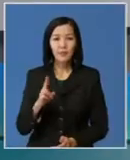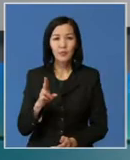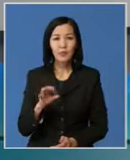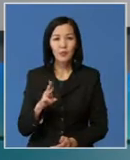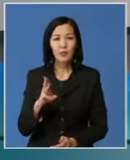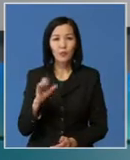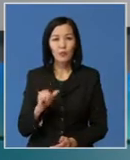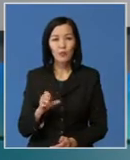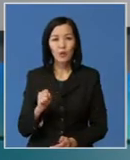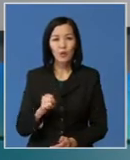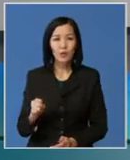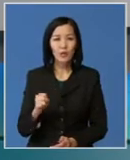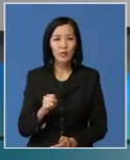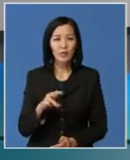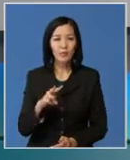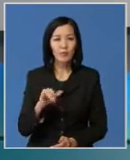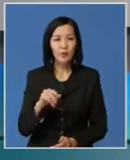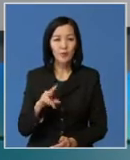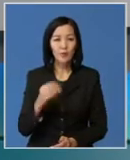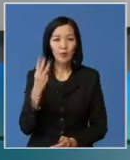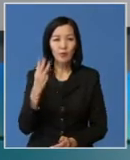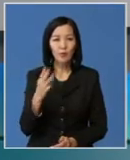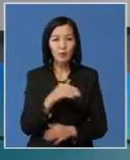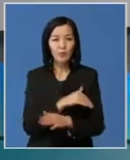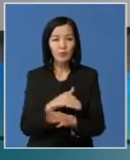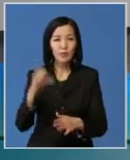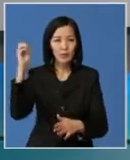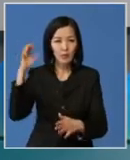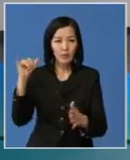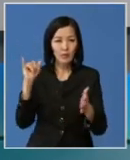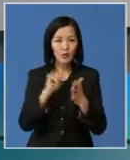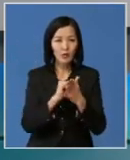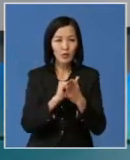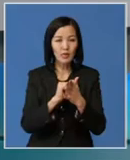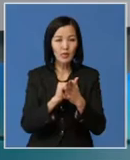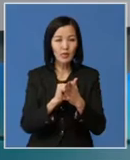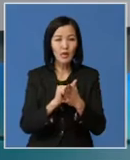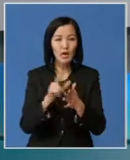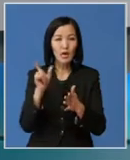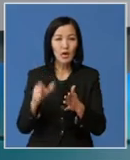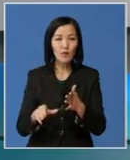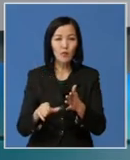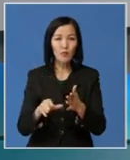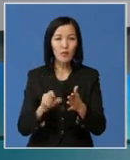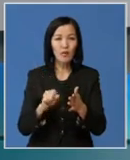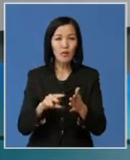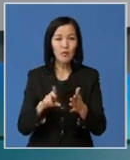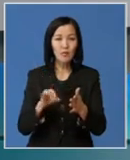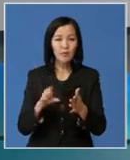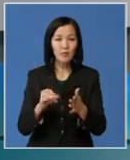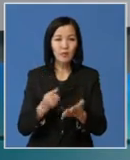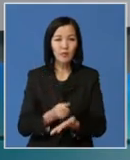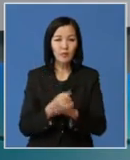Көксу ауданы Мәулімбай ауылындағы 3 бірдей көшеге жарық шамдар орнатылды. Ал бұған ауыл азаматы Қалибек Апыспаев демеушілік